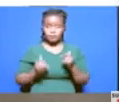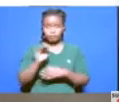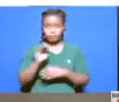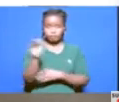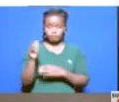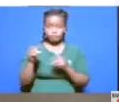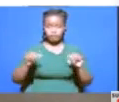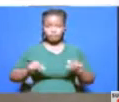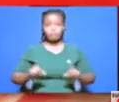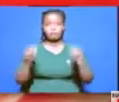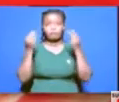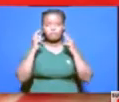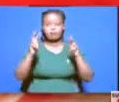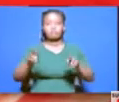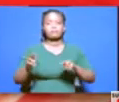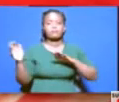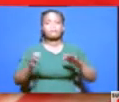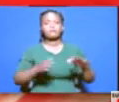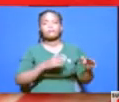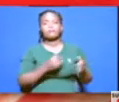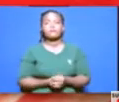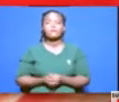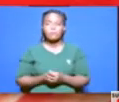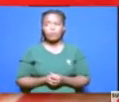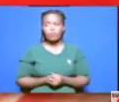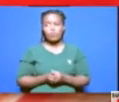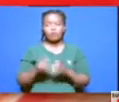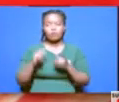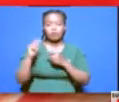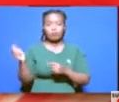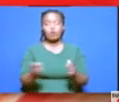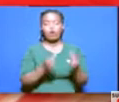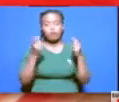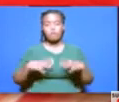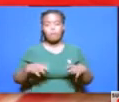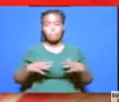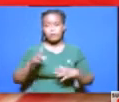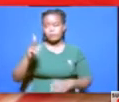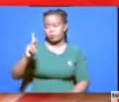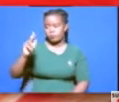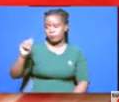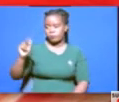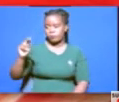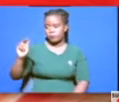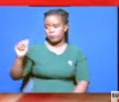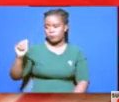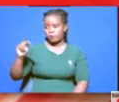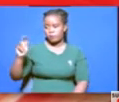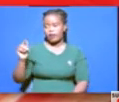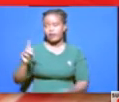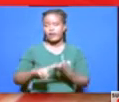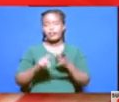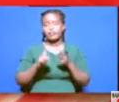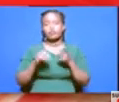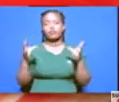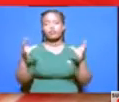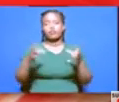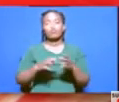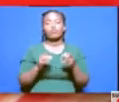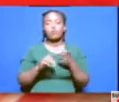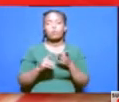si banduki. Tuanze na taarifa kwamba wachezaji gofu chipukizi Kanana Muthomi na Mukundi Muthusi waliibuka washindi